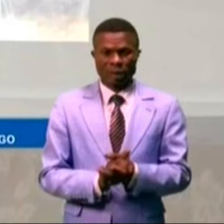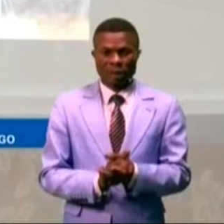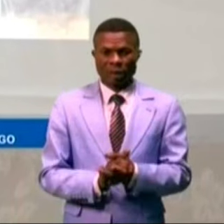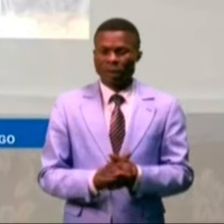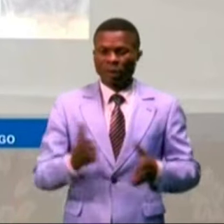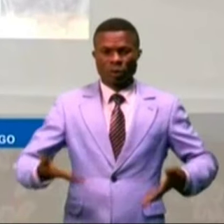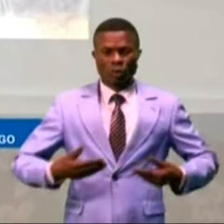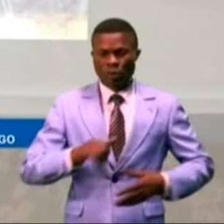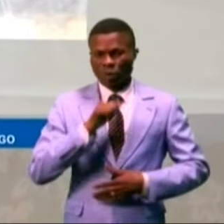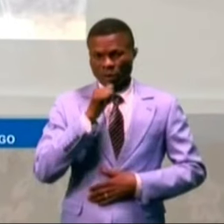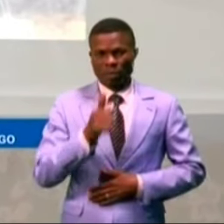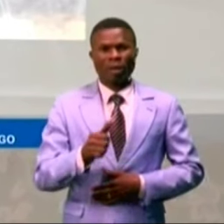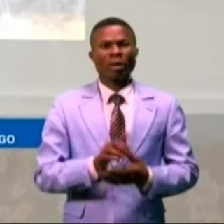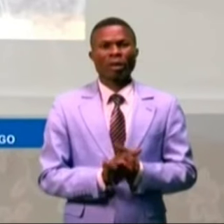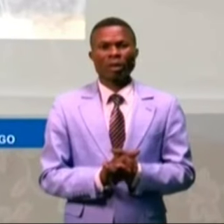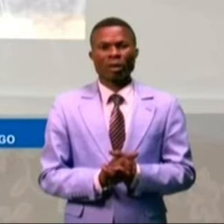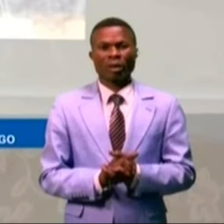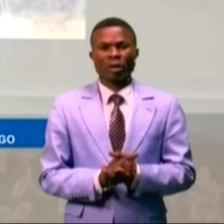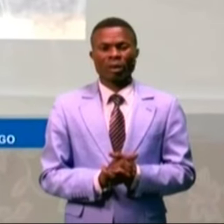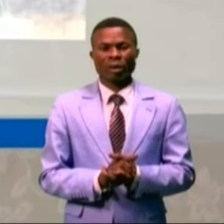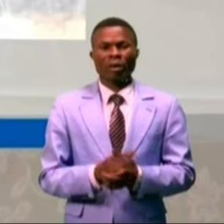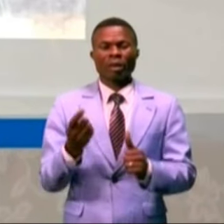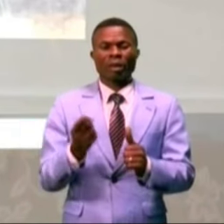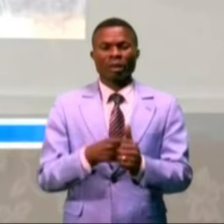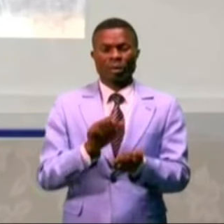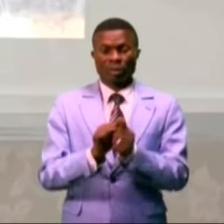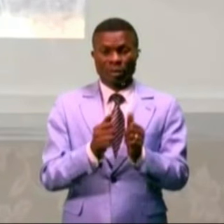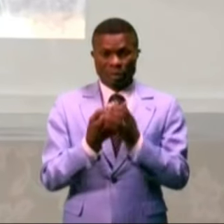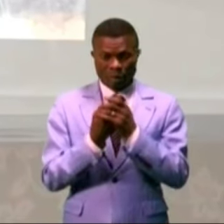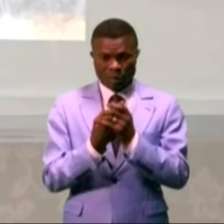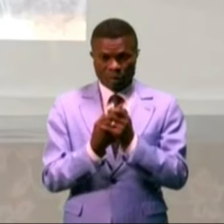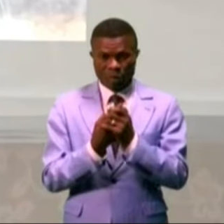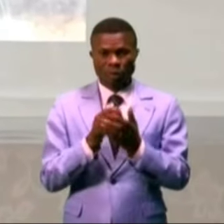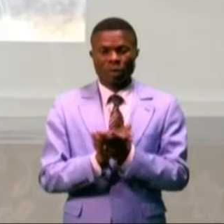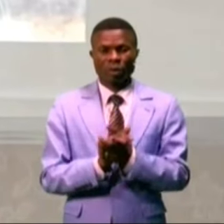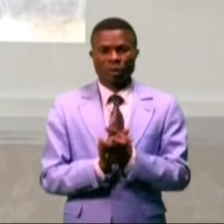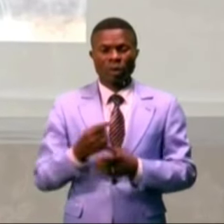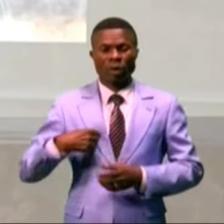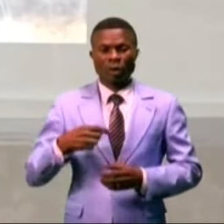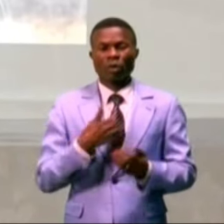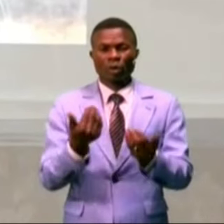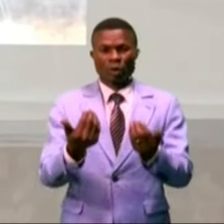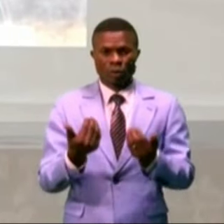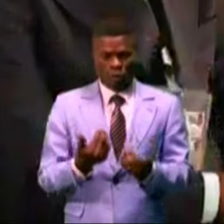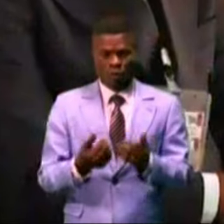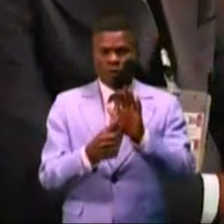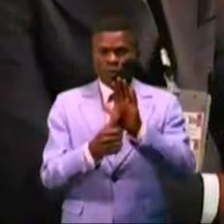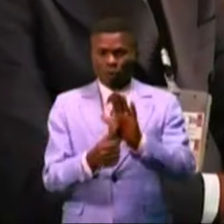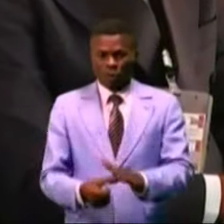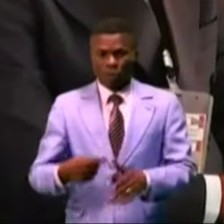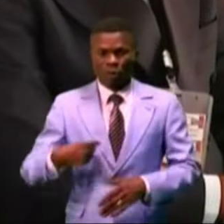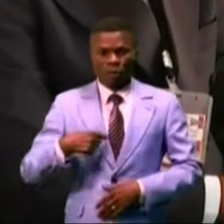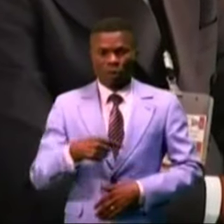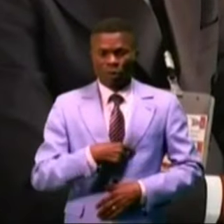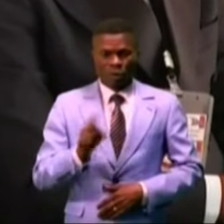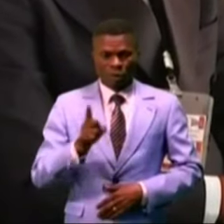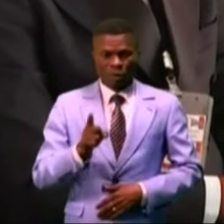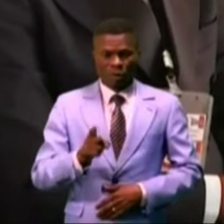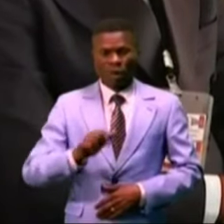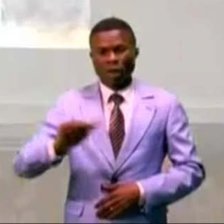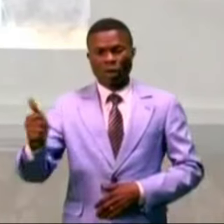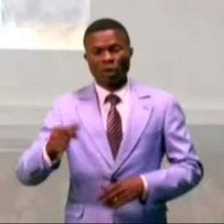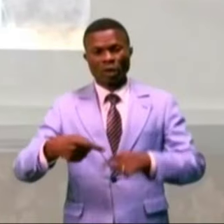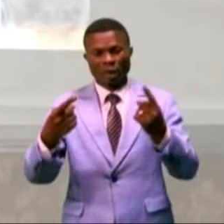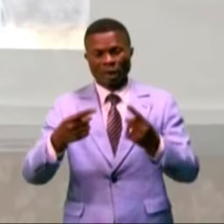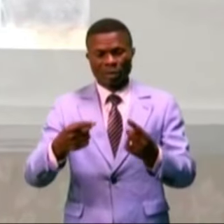innocent. On veut nous affaiblir, on veut nous dominer, nous rendre